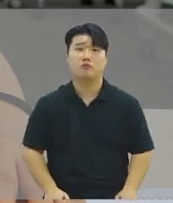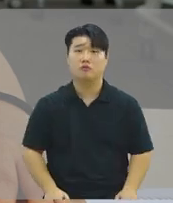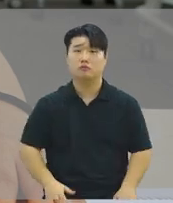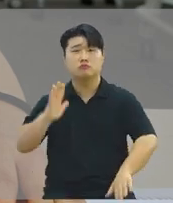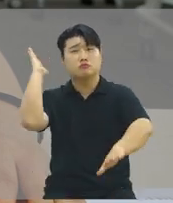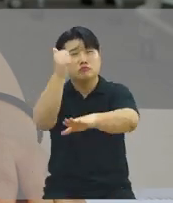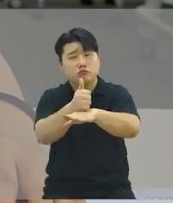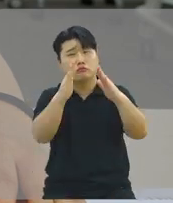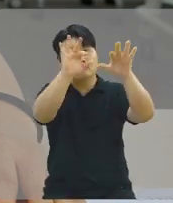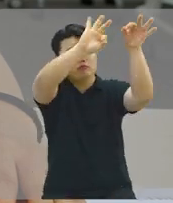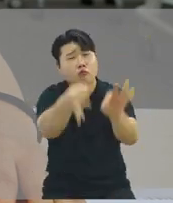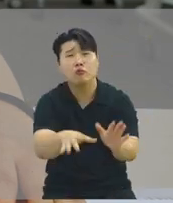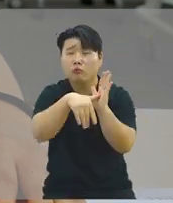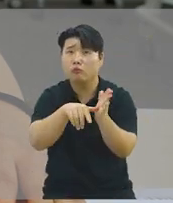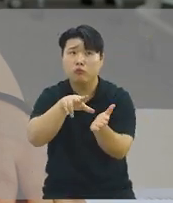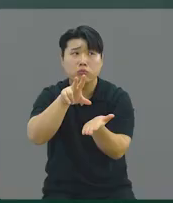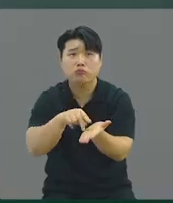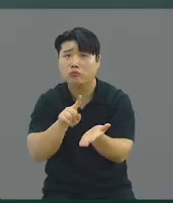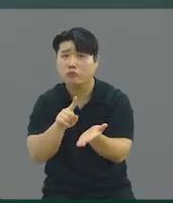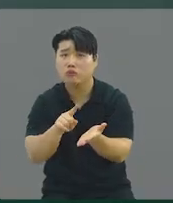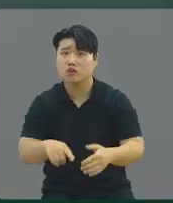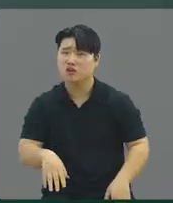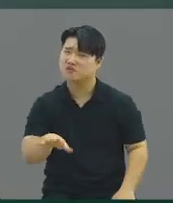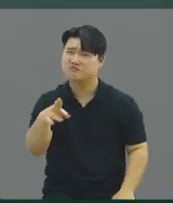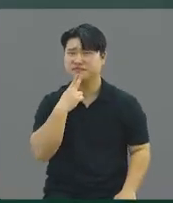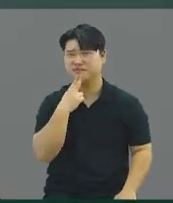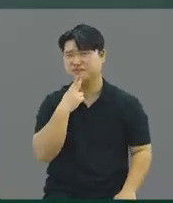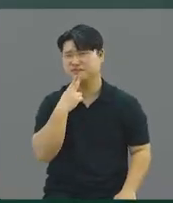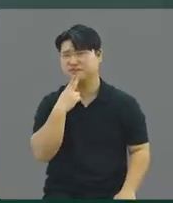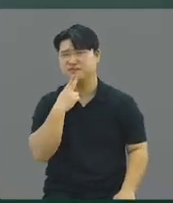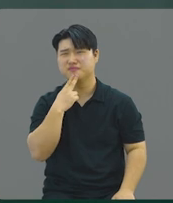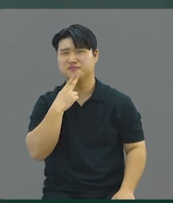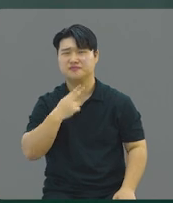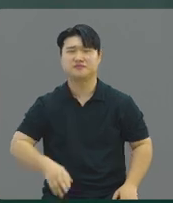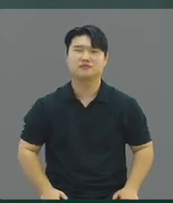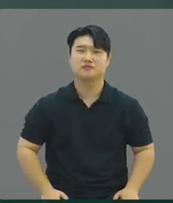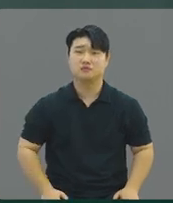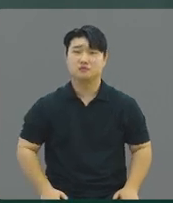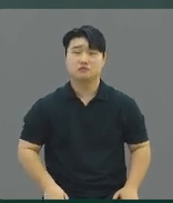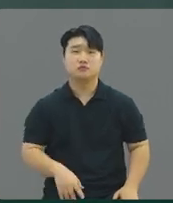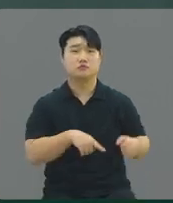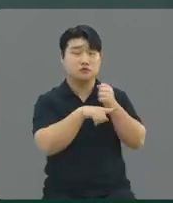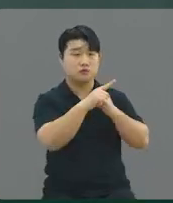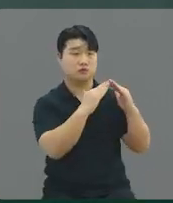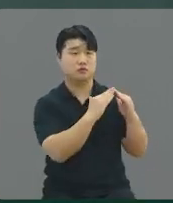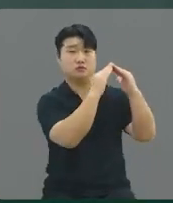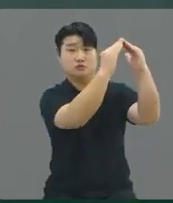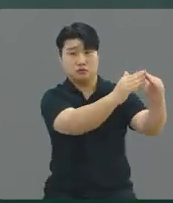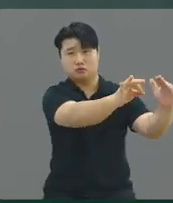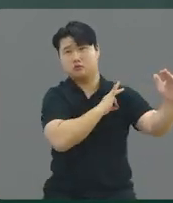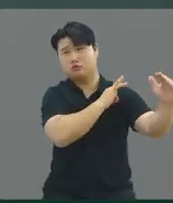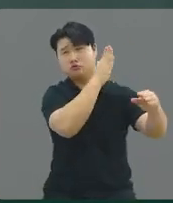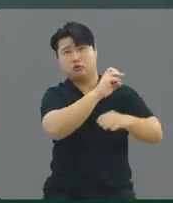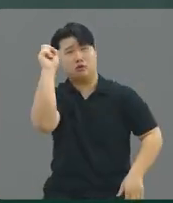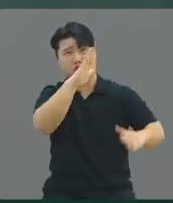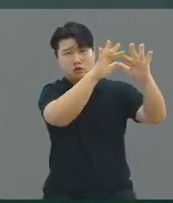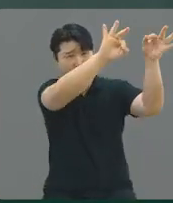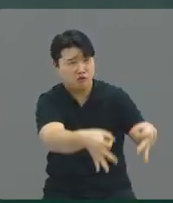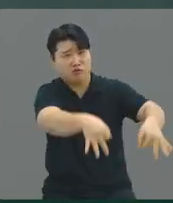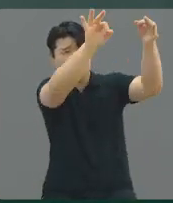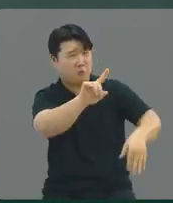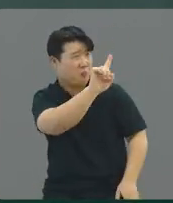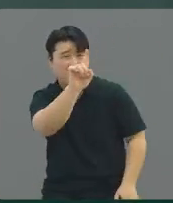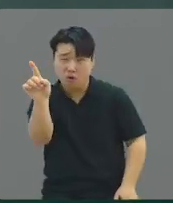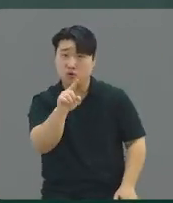집값이 엄청 많이 떨어지면 문제가 되지 않나요? 그것도 아니에요. 이용 도중에 집값이 막